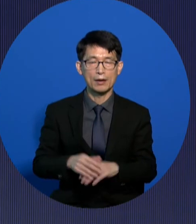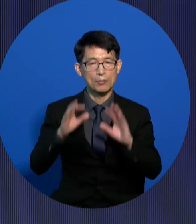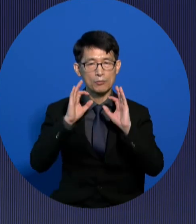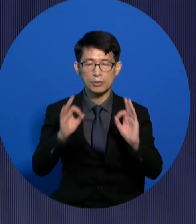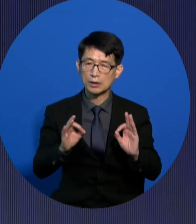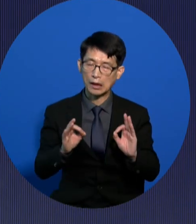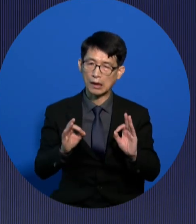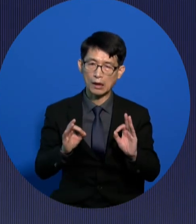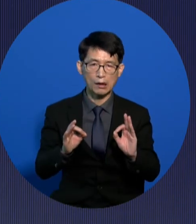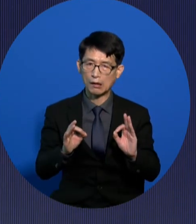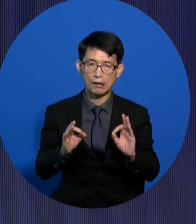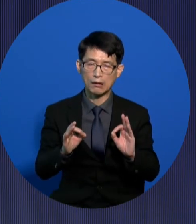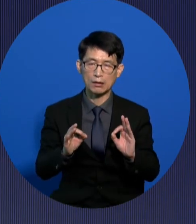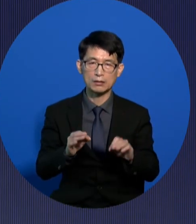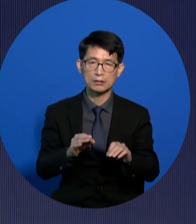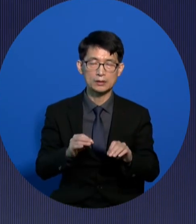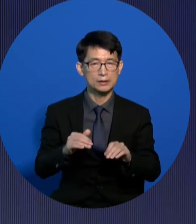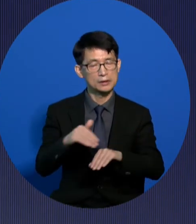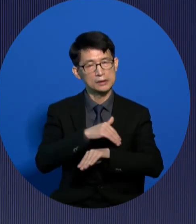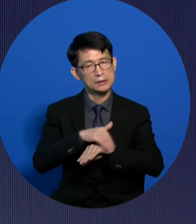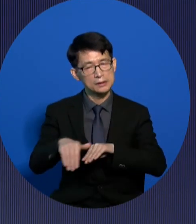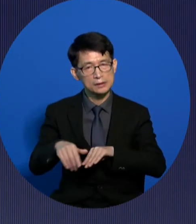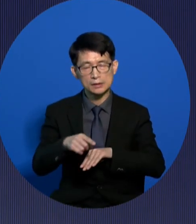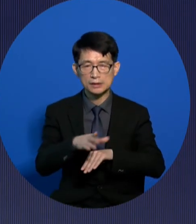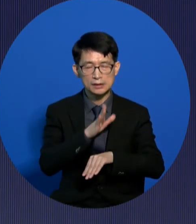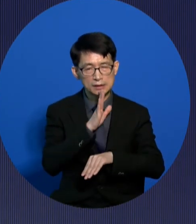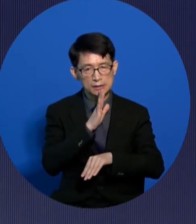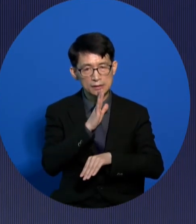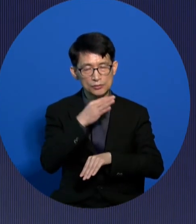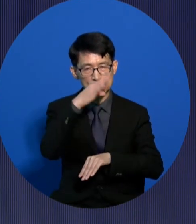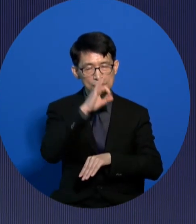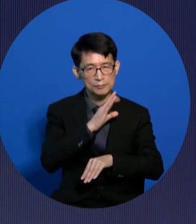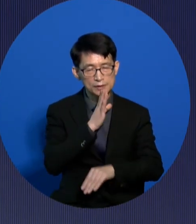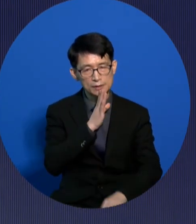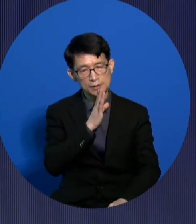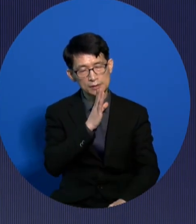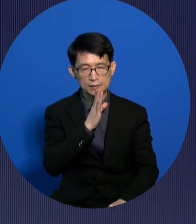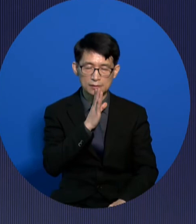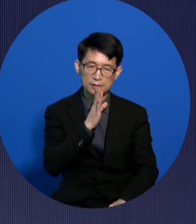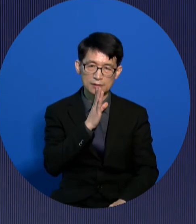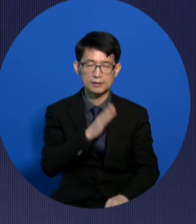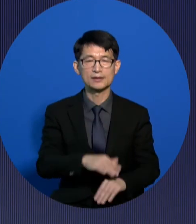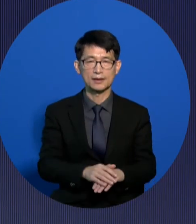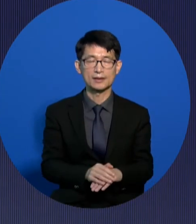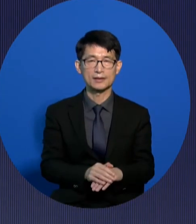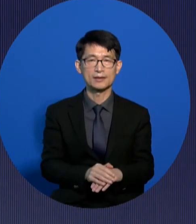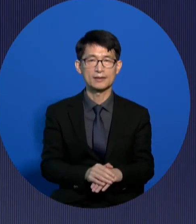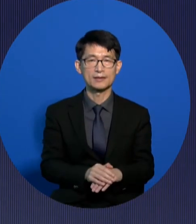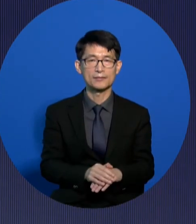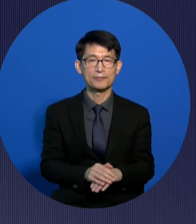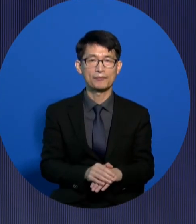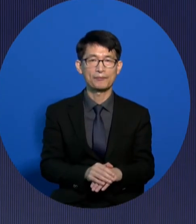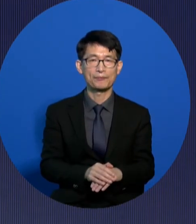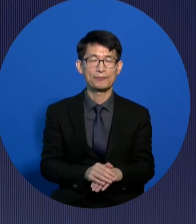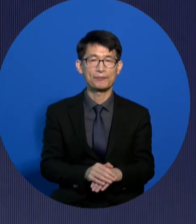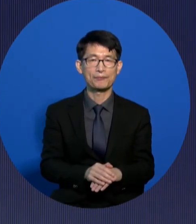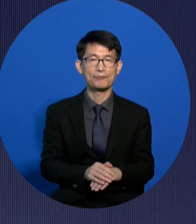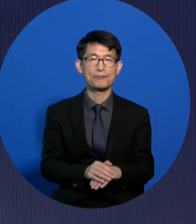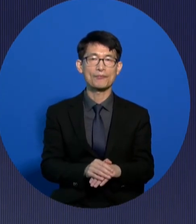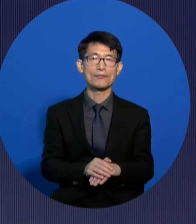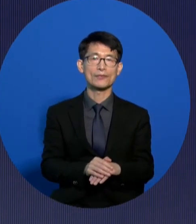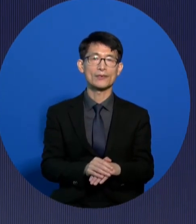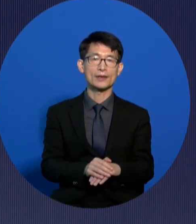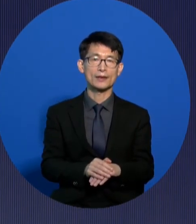하시면 참여율이 당연히 없을 수밖에 없는 거죠. 그럼 남는 돈은 다 어디 가요? 그렇게 하시면 안 됩니다. 향후 이것에 대한